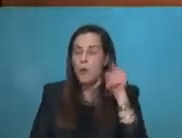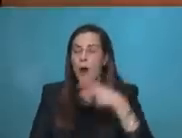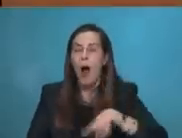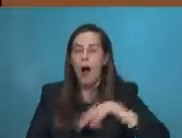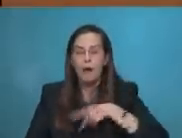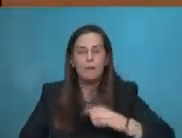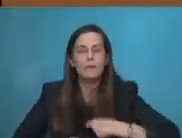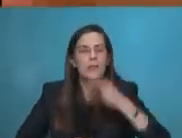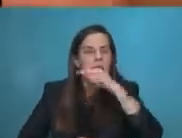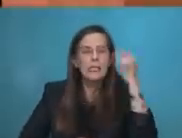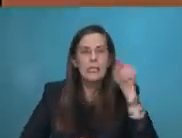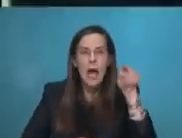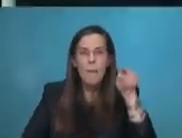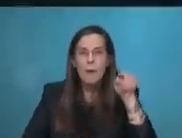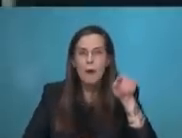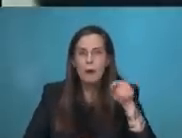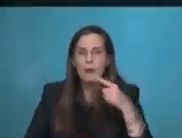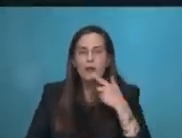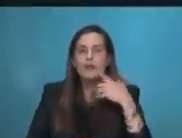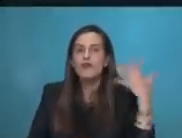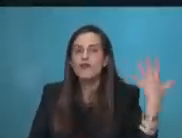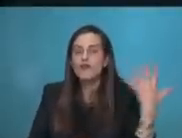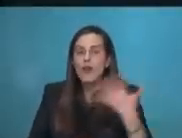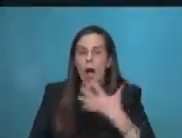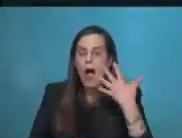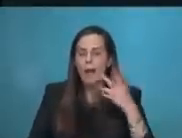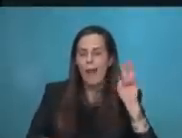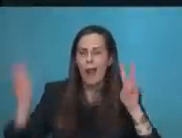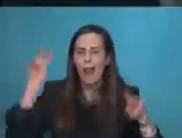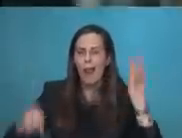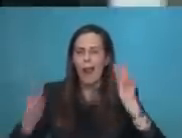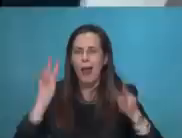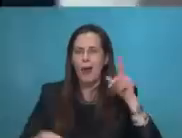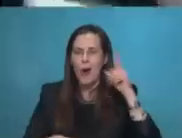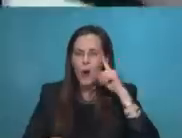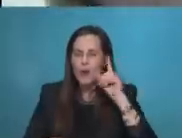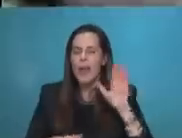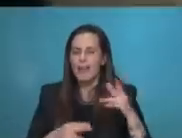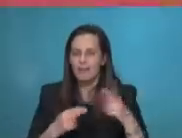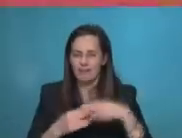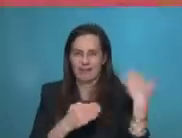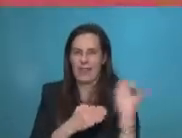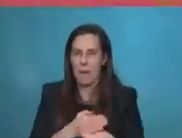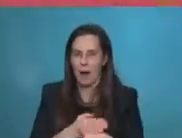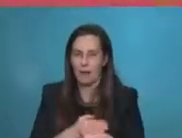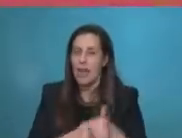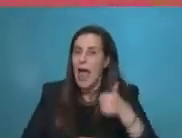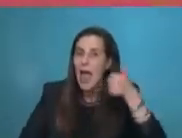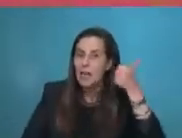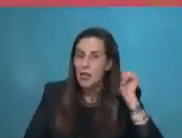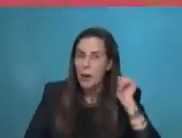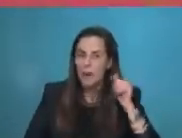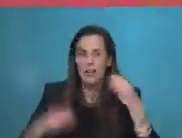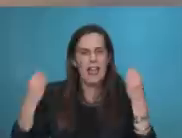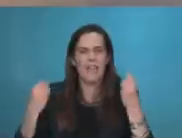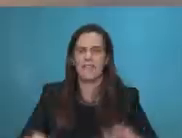לשמצה, מי שהיטל משך שנים בשלטונות, ידע כבר אז שהמשחק מתקרב לסיומו. ואתמול, התבוסה הפכה